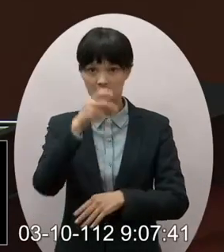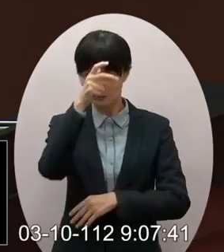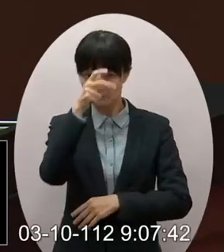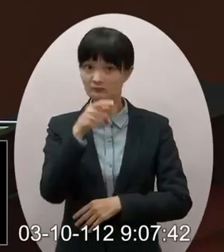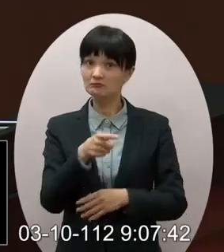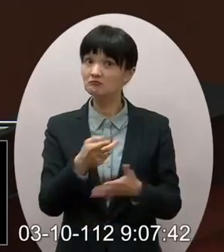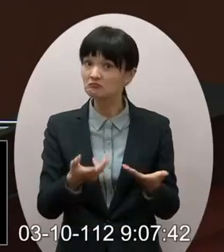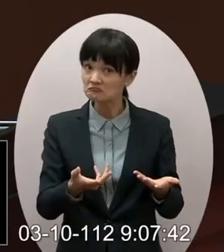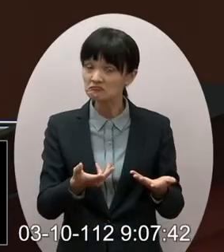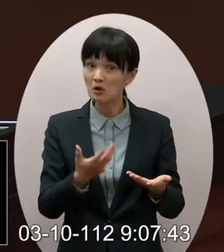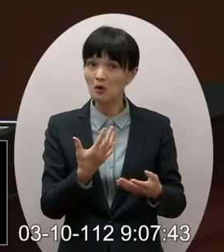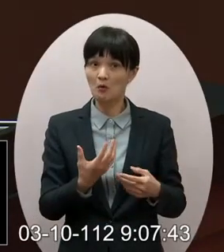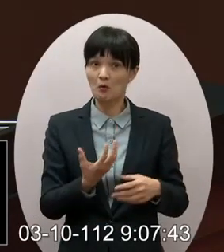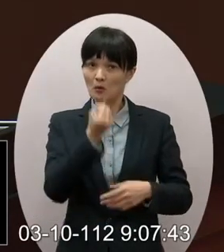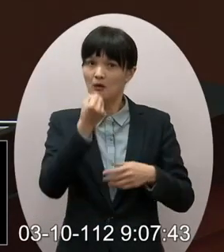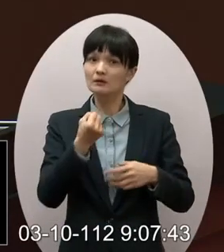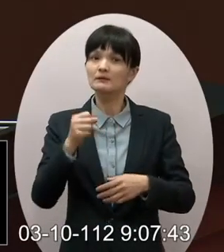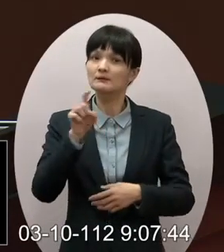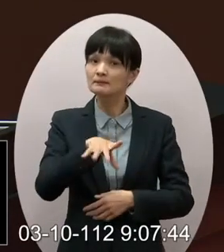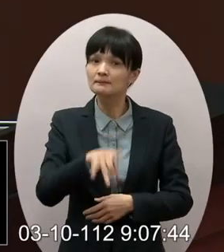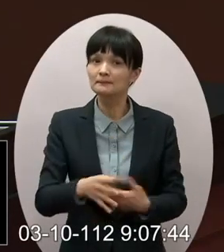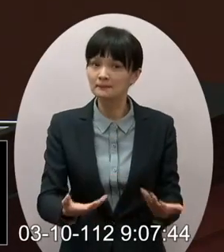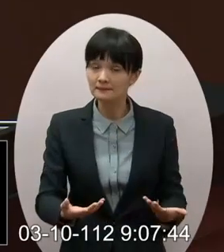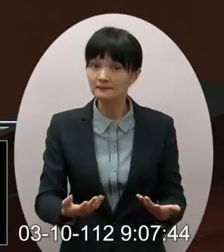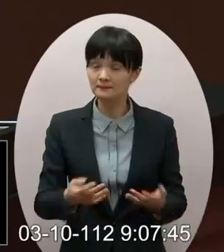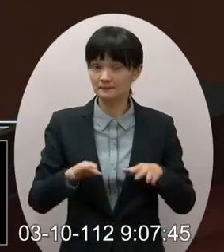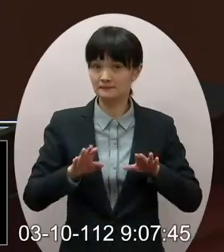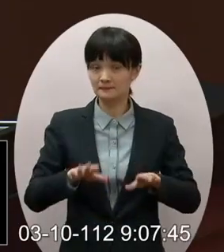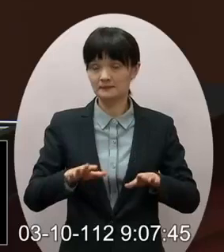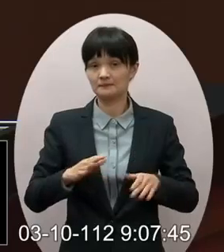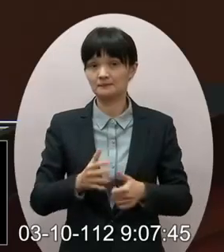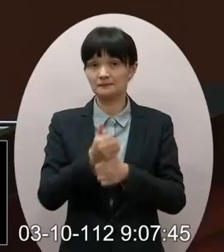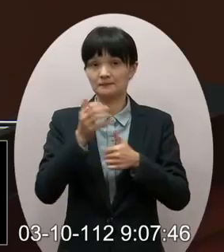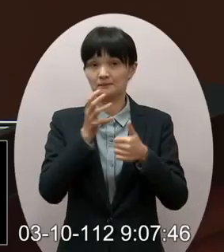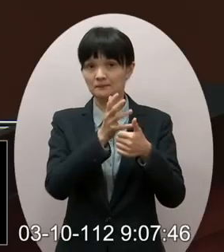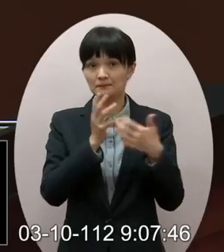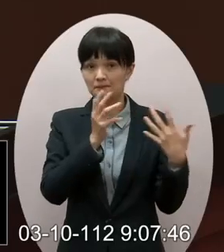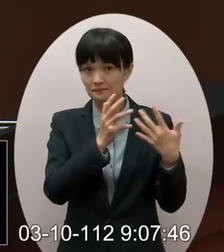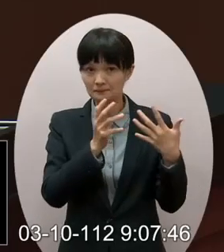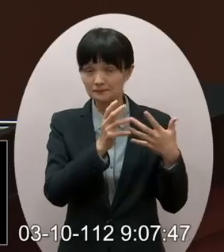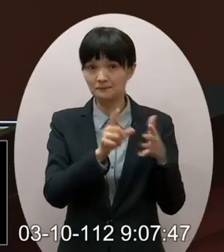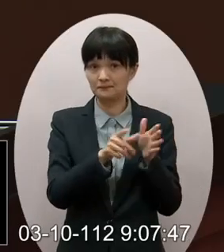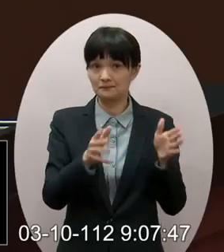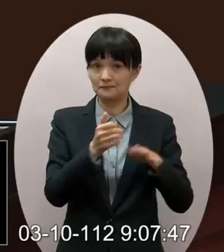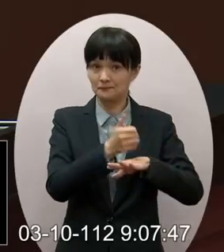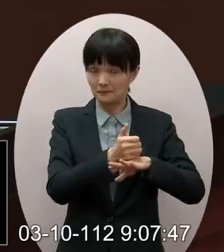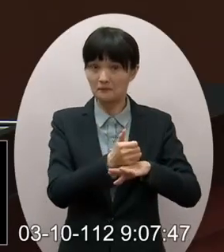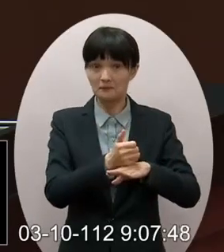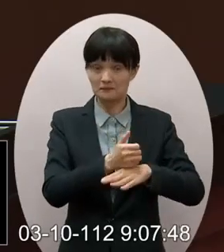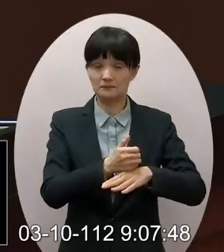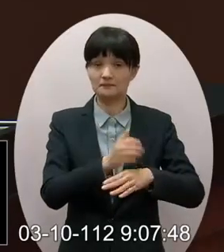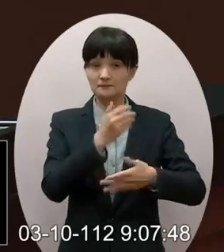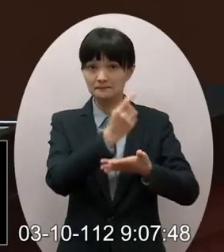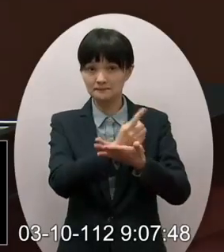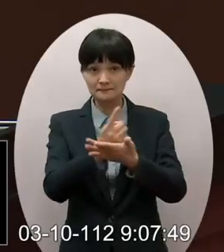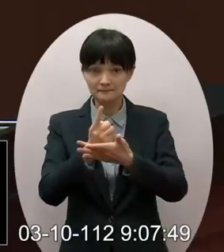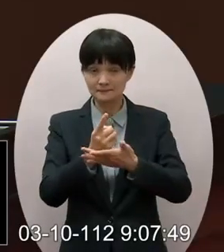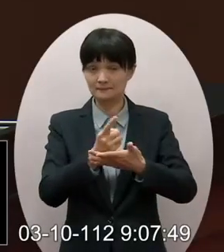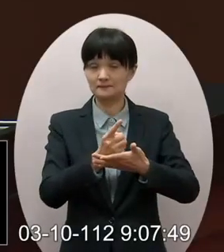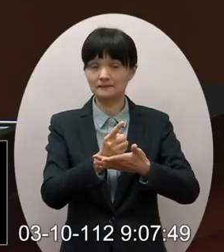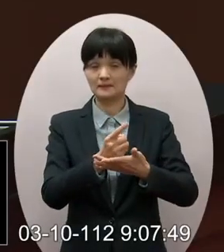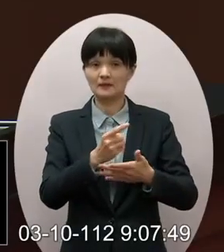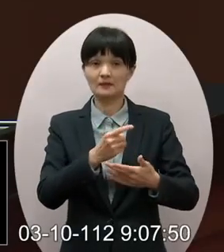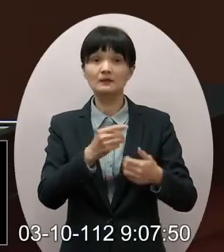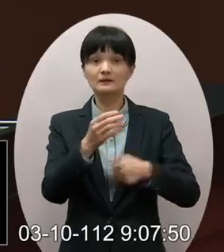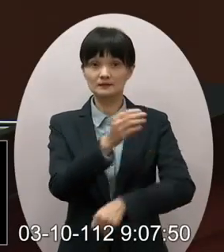里？我们更要说，今天因为总质询的关系，所有陈内阁的官员们全部都在现